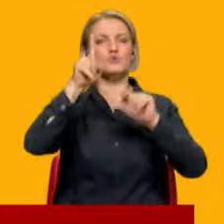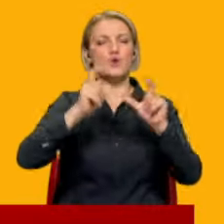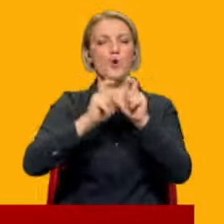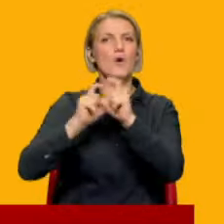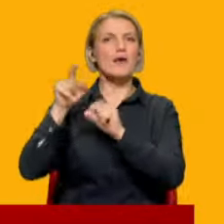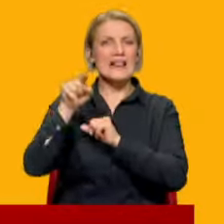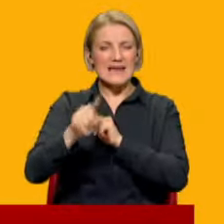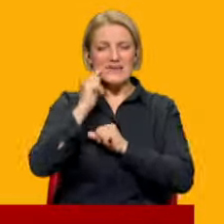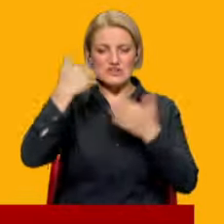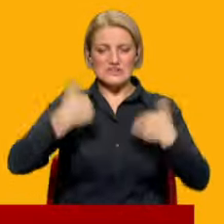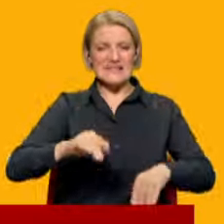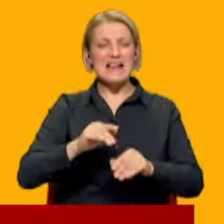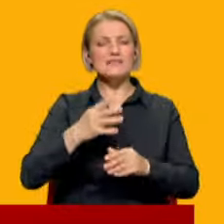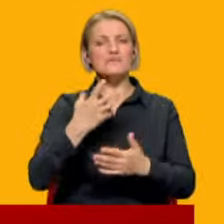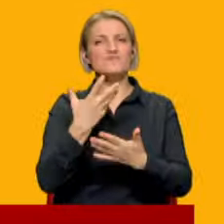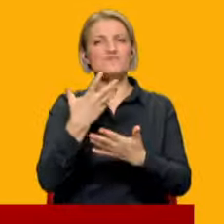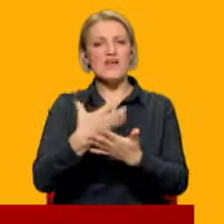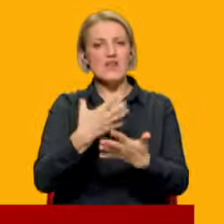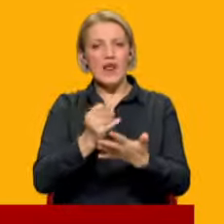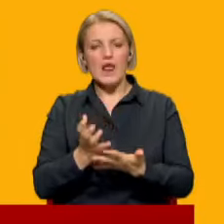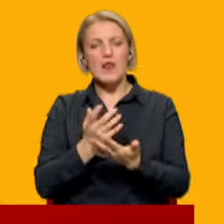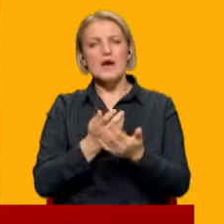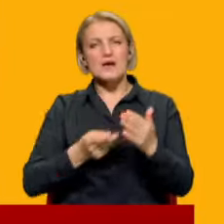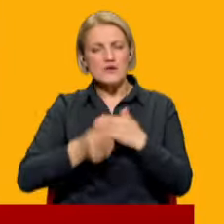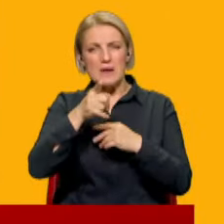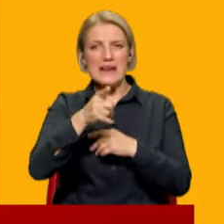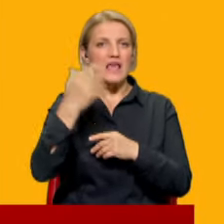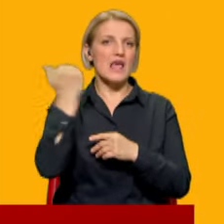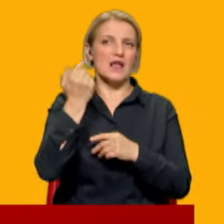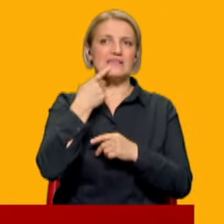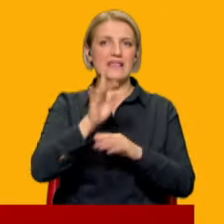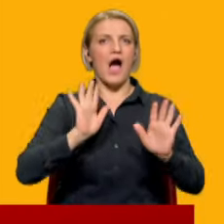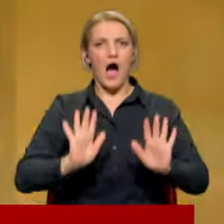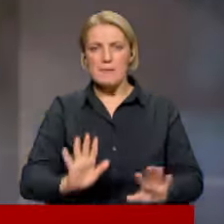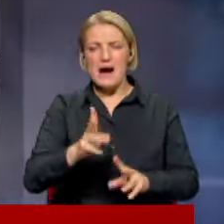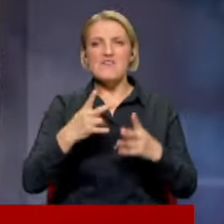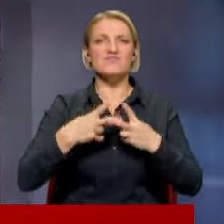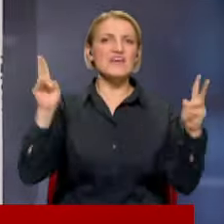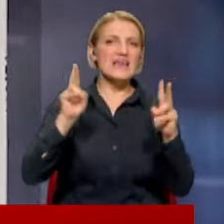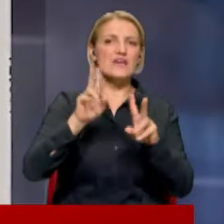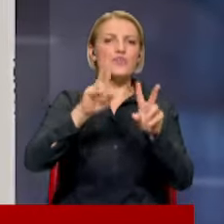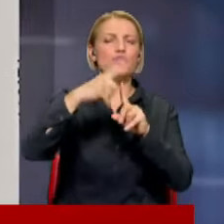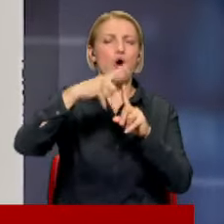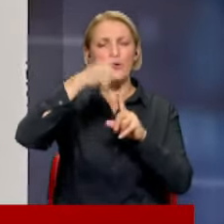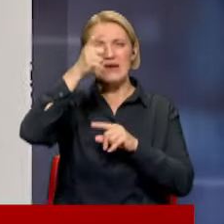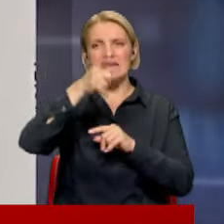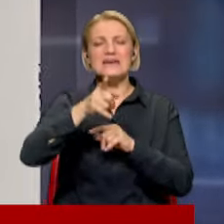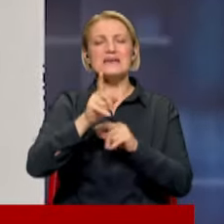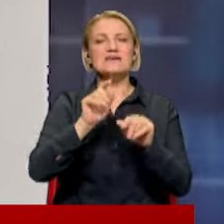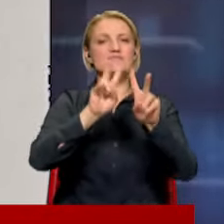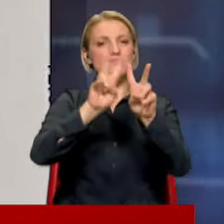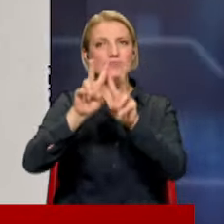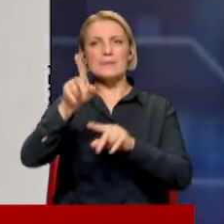Google'dan kişisel verilerin sız asıla ilgili yardım istediği iddiasını yalanlamıştı ancak free web turky sitesinden Ali Safa